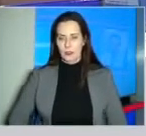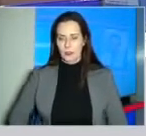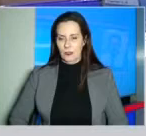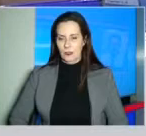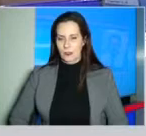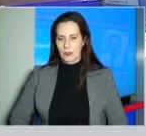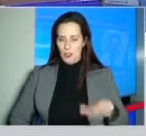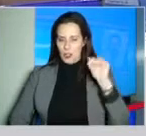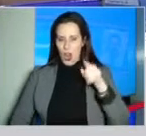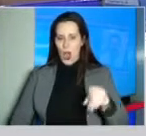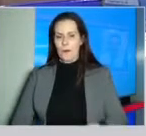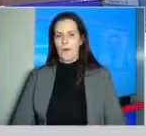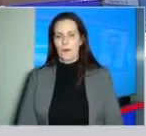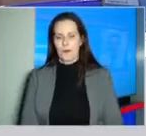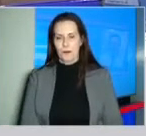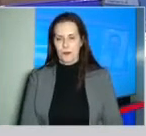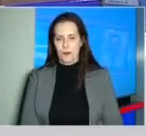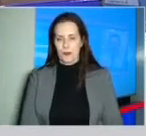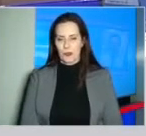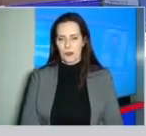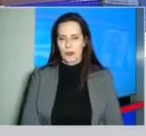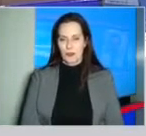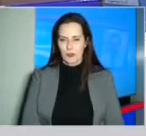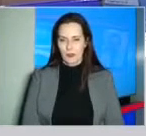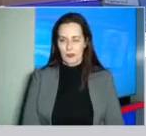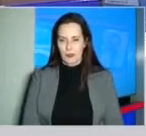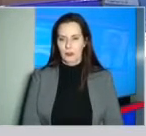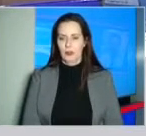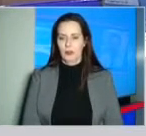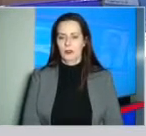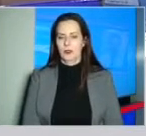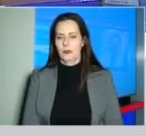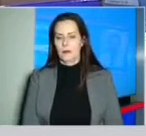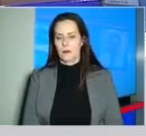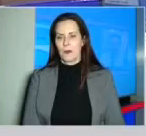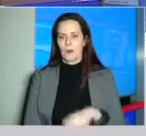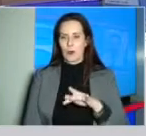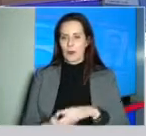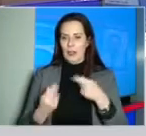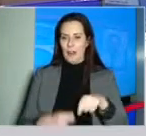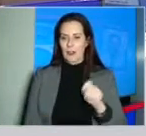שלום יבגני. שלום, אני שומע אותך מצוין, כן. שלום, ואיתי באולפן